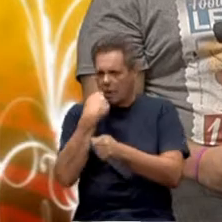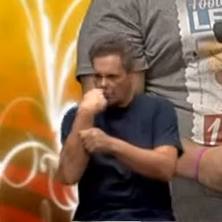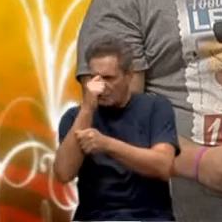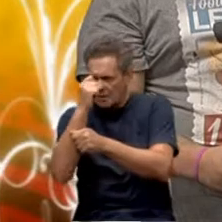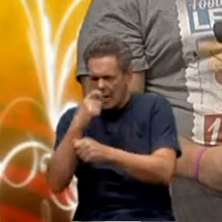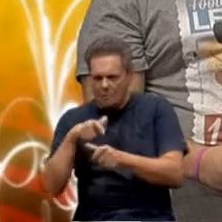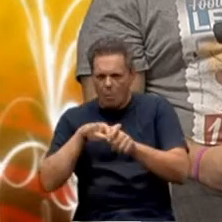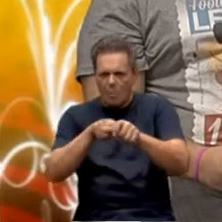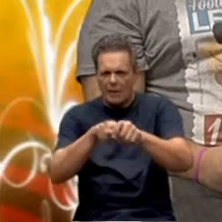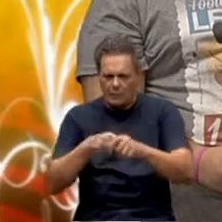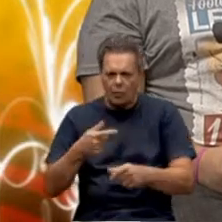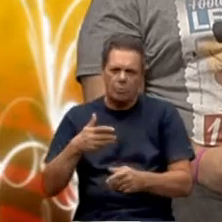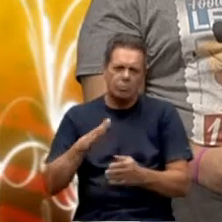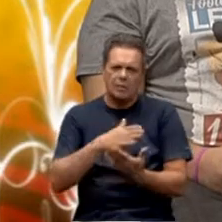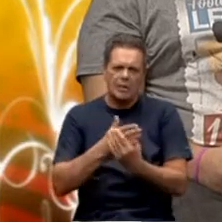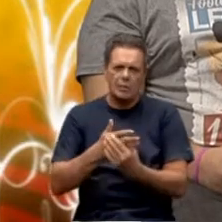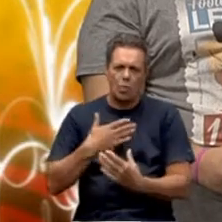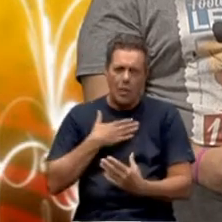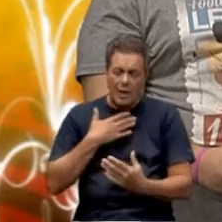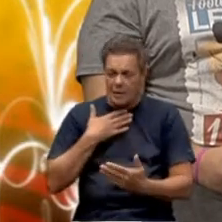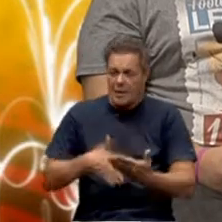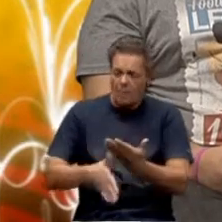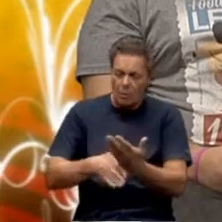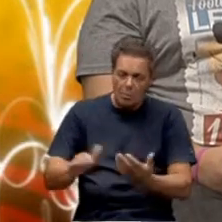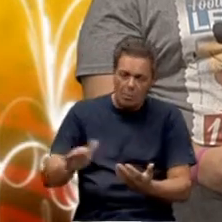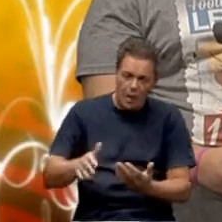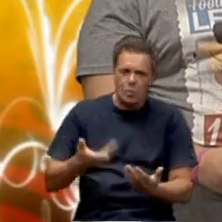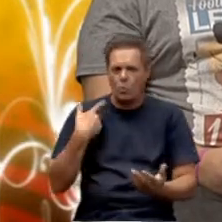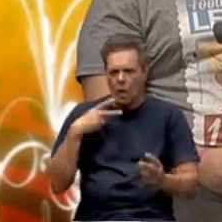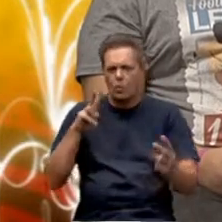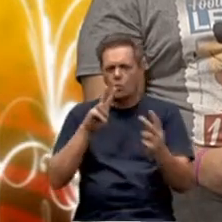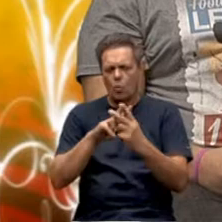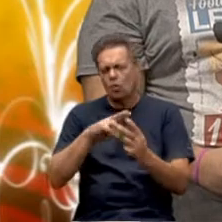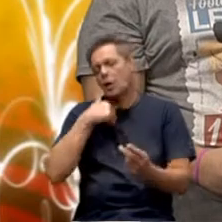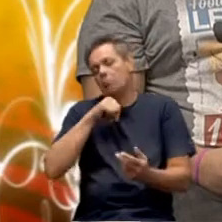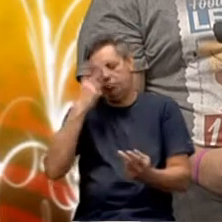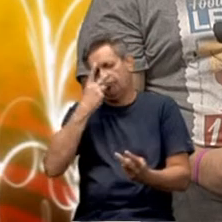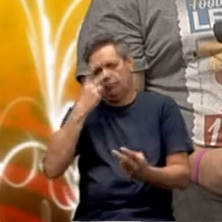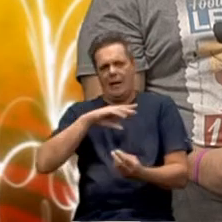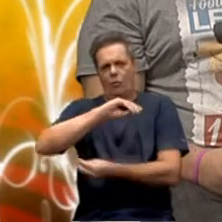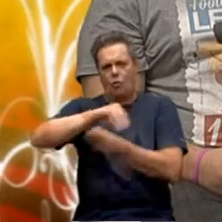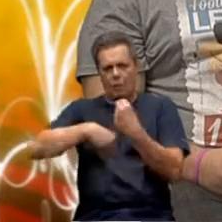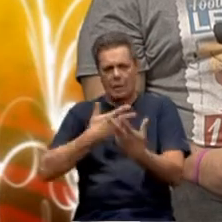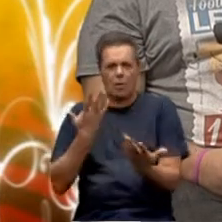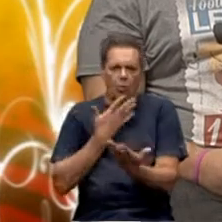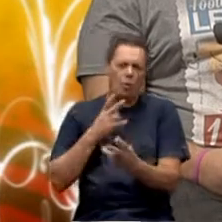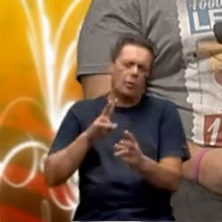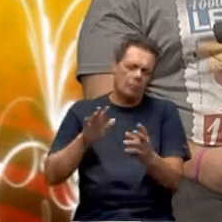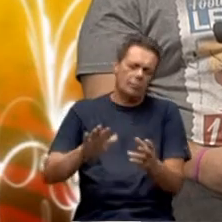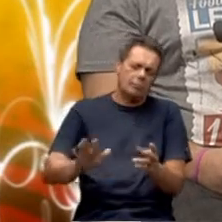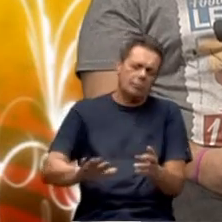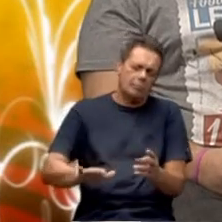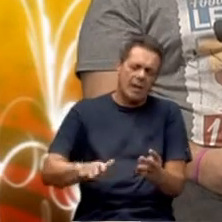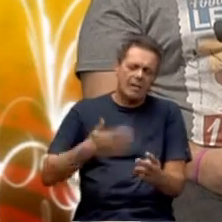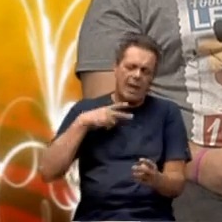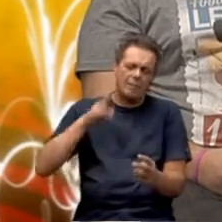između nas i da pomognemo djeci koja su suočena i obiteljima koje su suočene s malignom bolešću. Jako